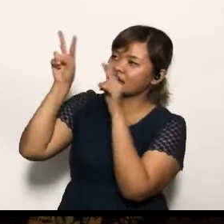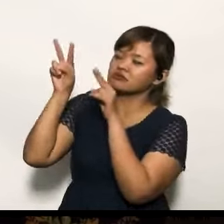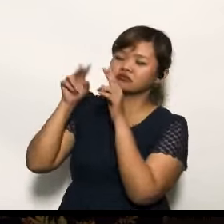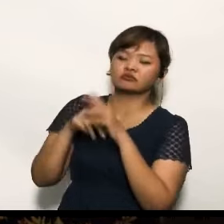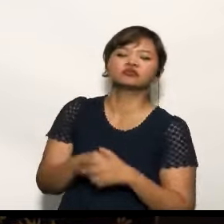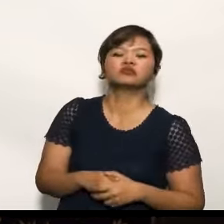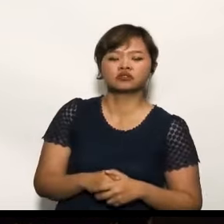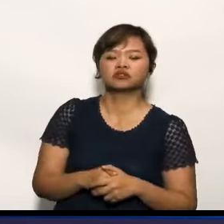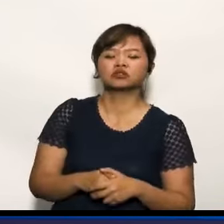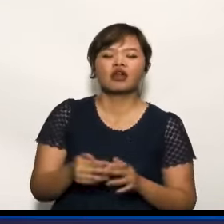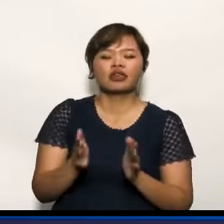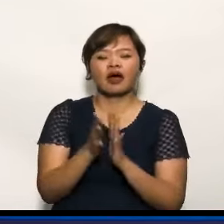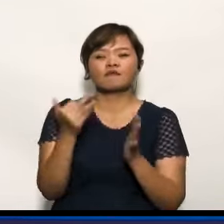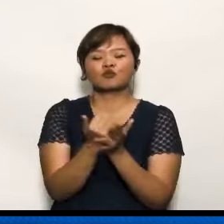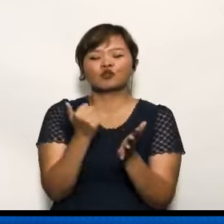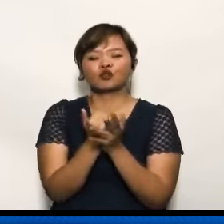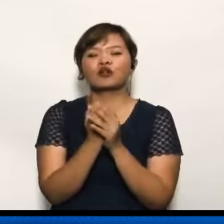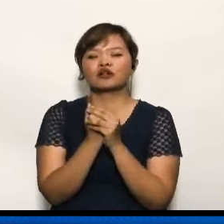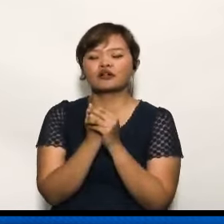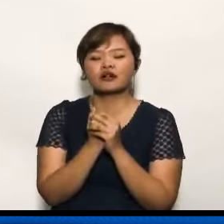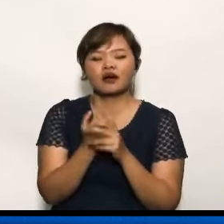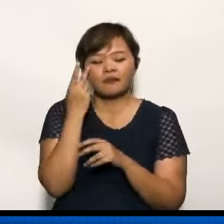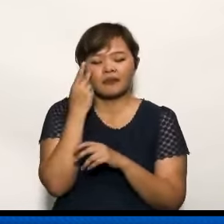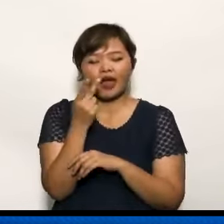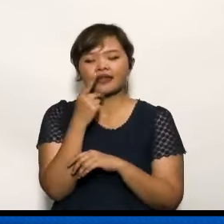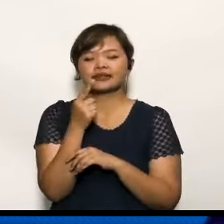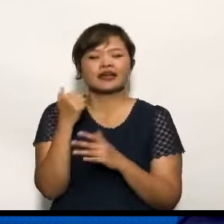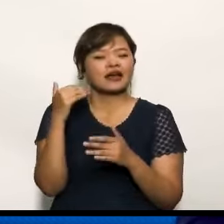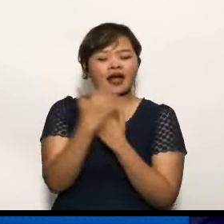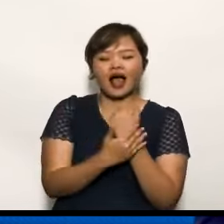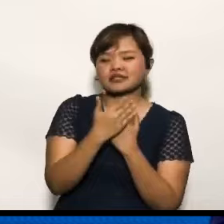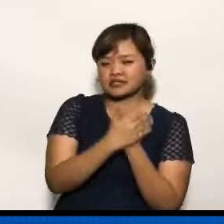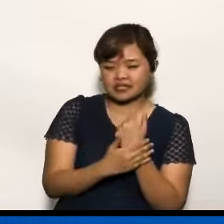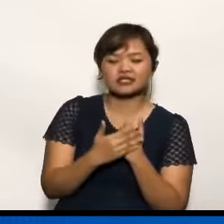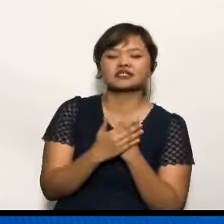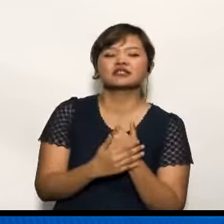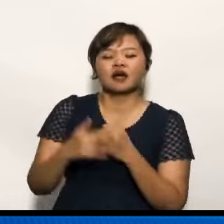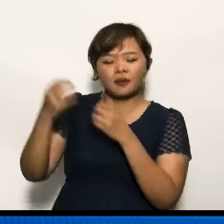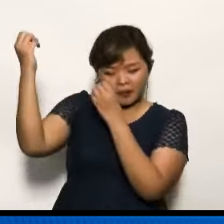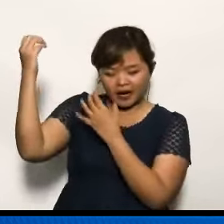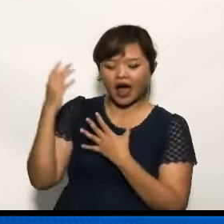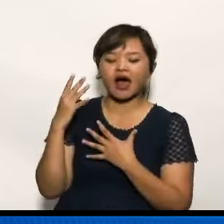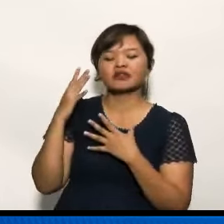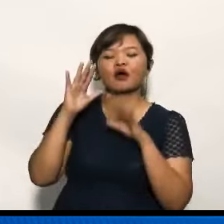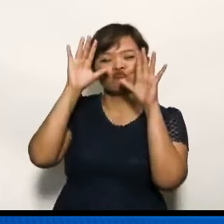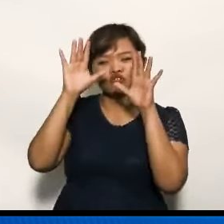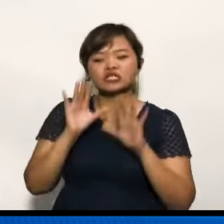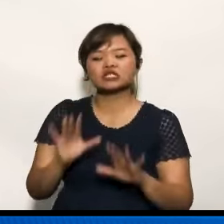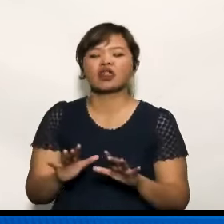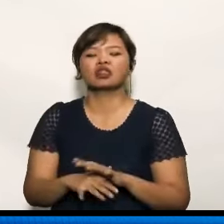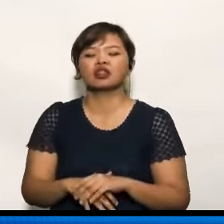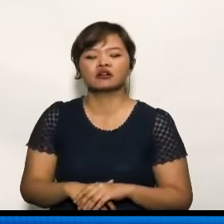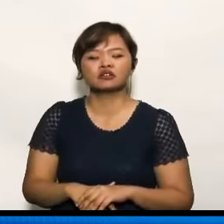That they may see abundance. Mereka bisa melihat luapnya daripada kasih, berkat,